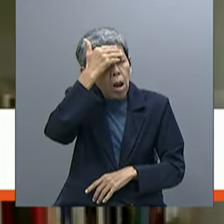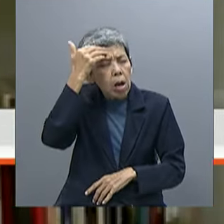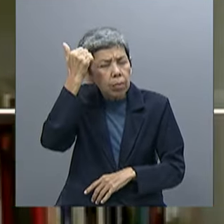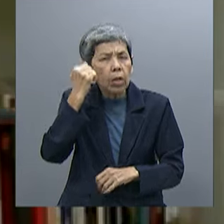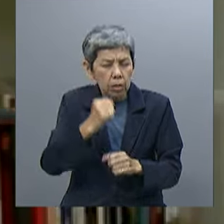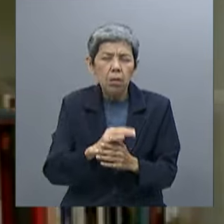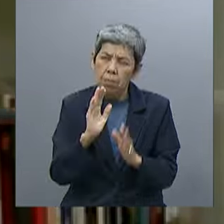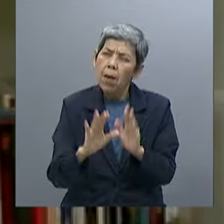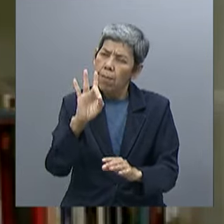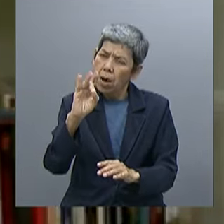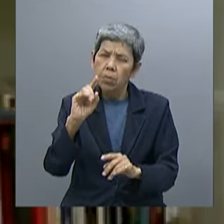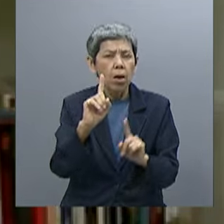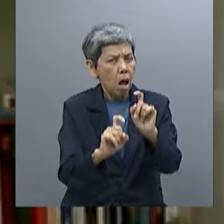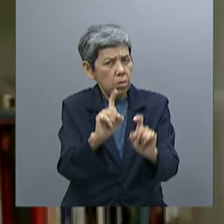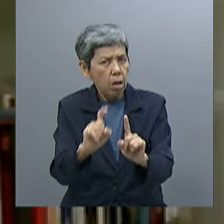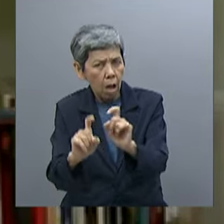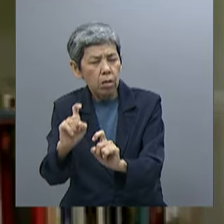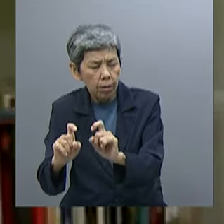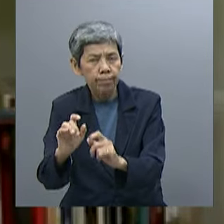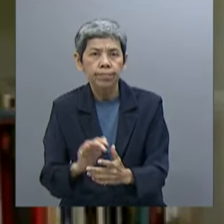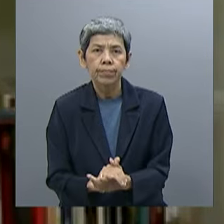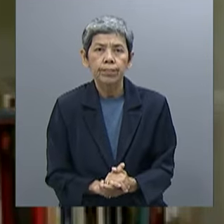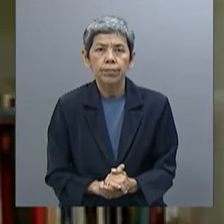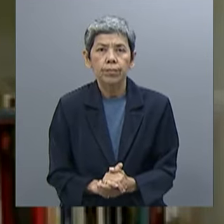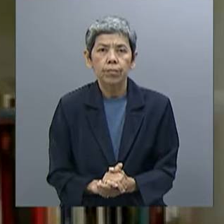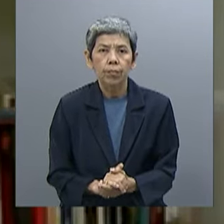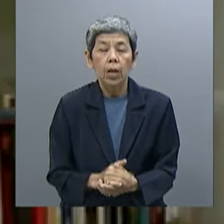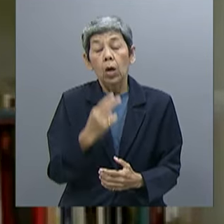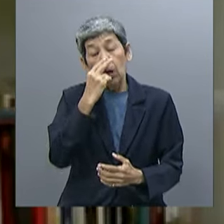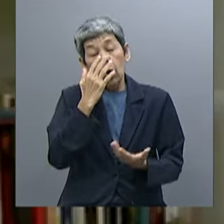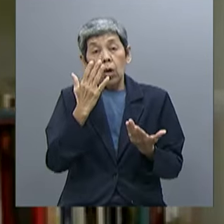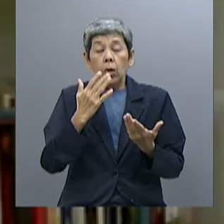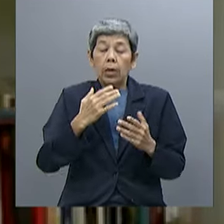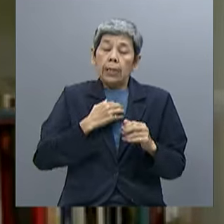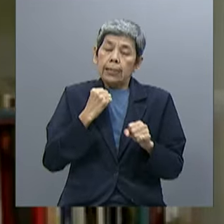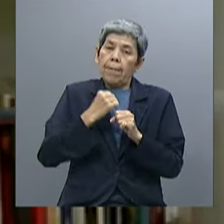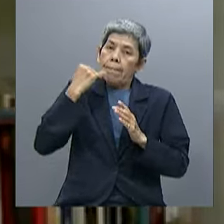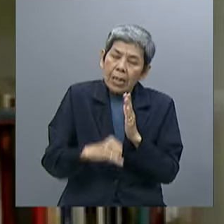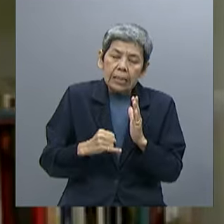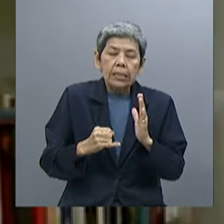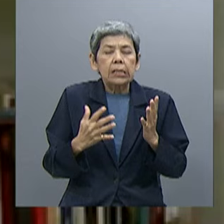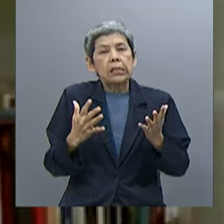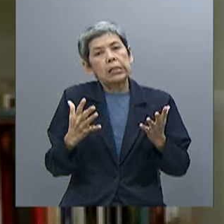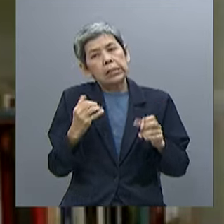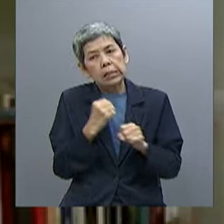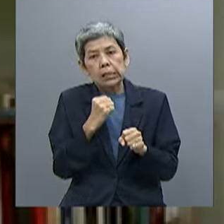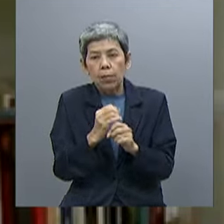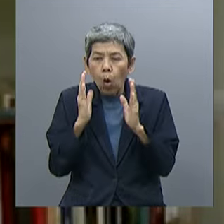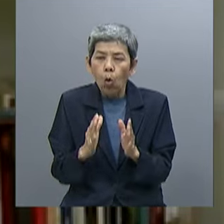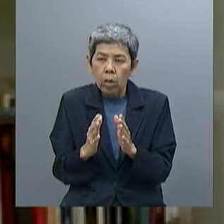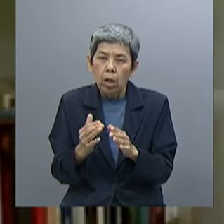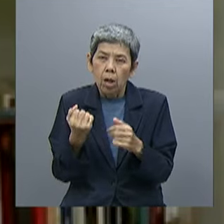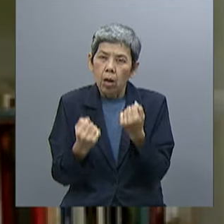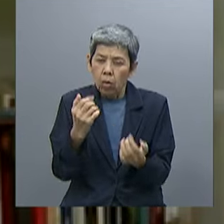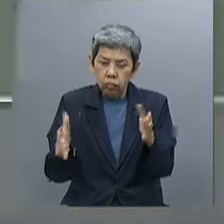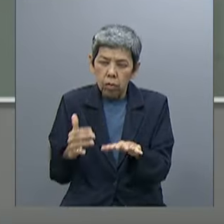มาณ80นะครับก็ถือว่าเป็นการผิดพลาดอย่างแรงของการลำเลียงผู้ต้องหา